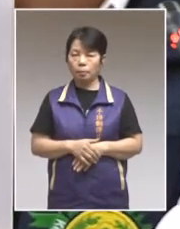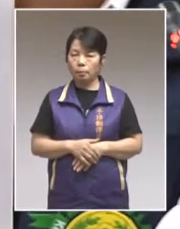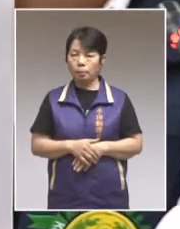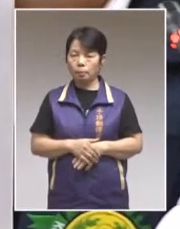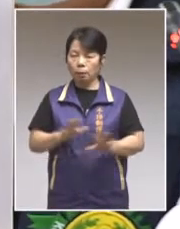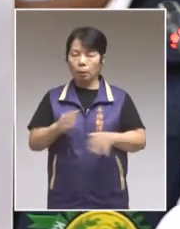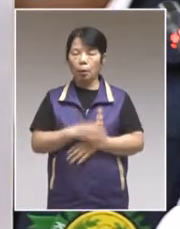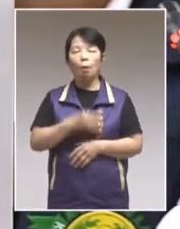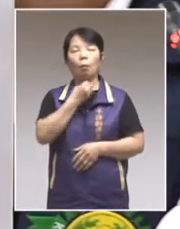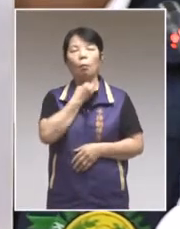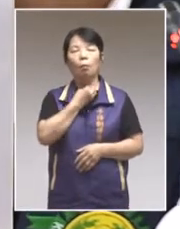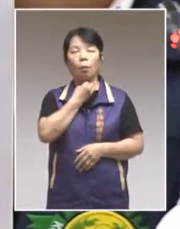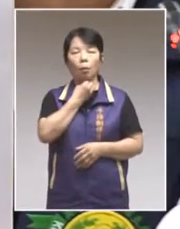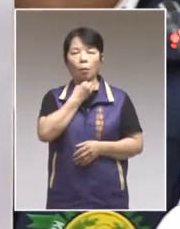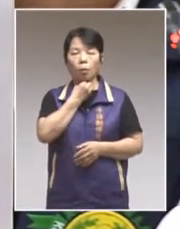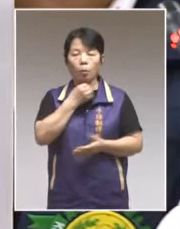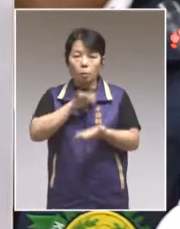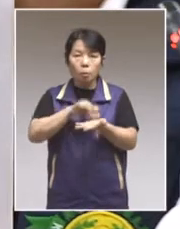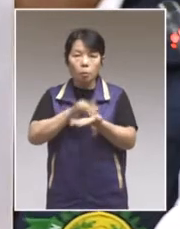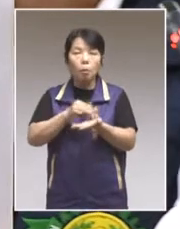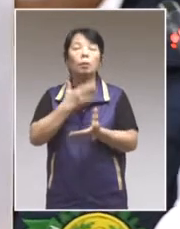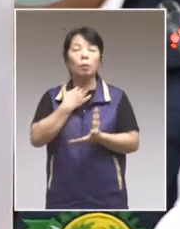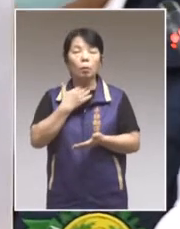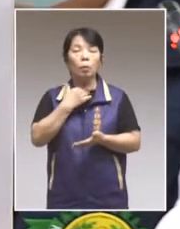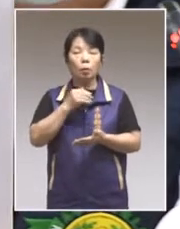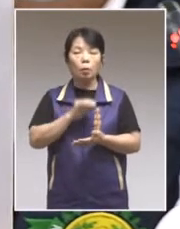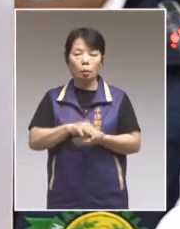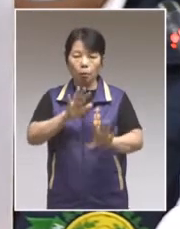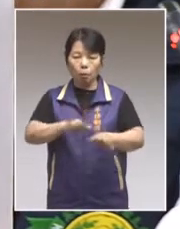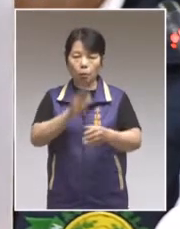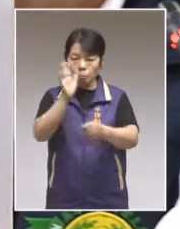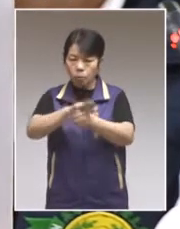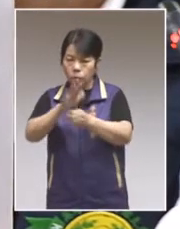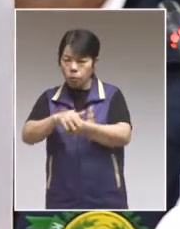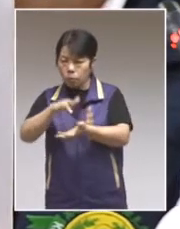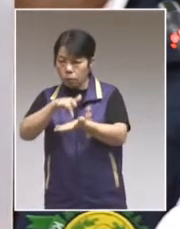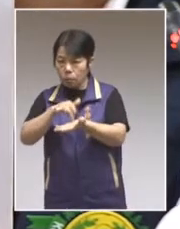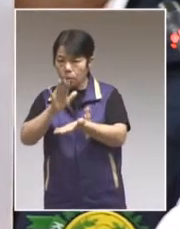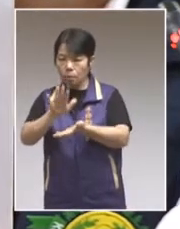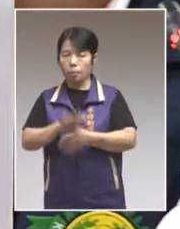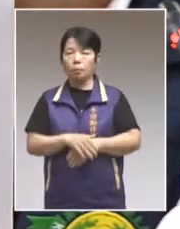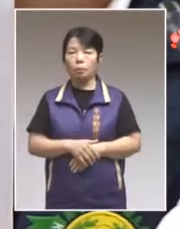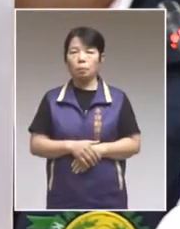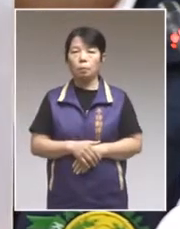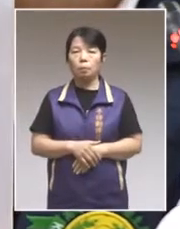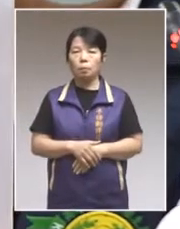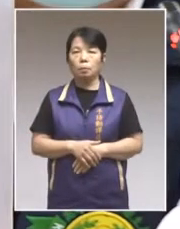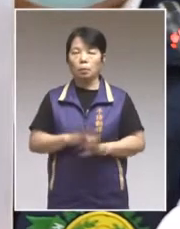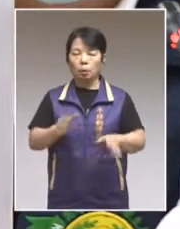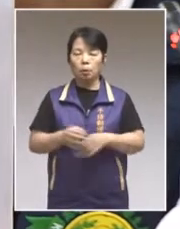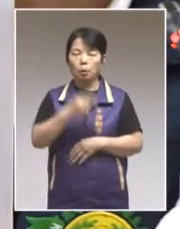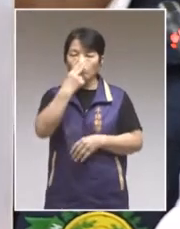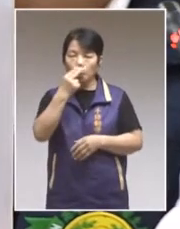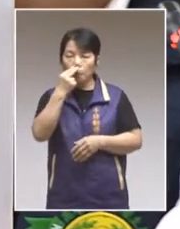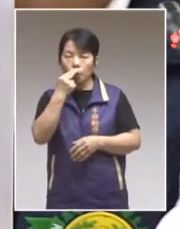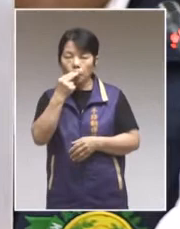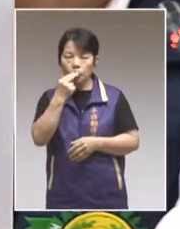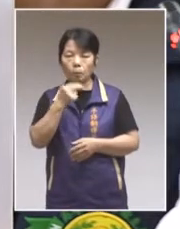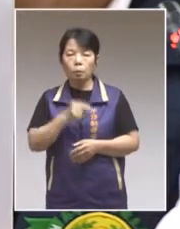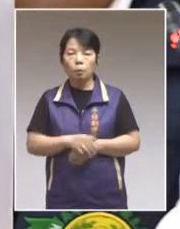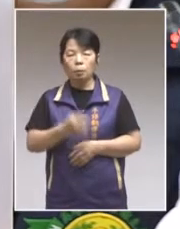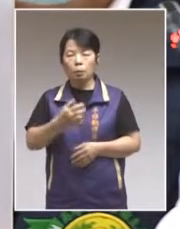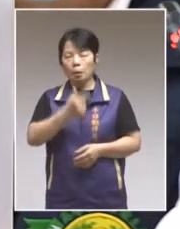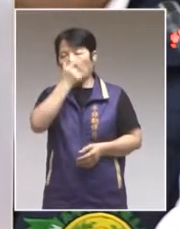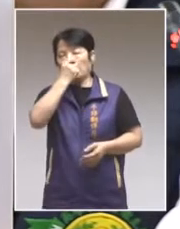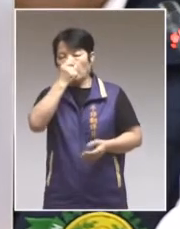止咳化痰的药，好，那有一些电解质补充剂，或是一些止流鼻水、鼻塞的药，这通